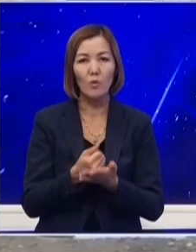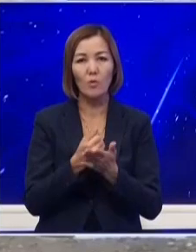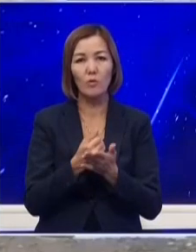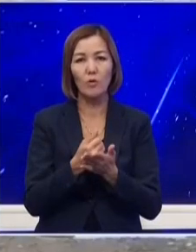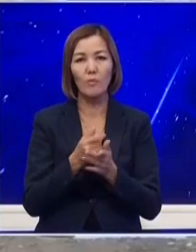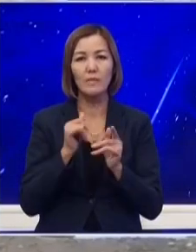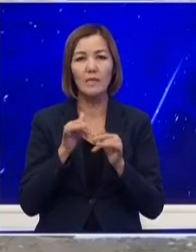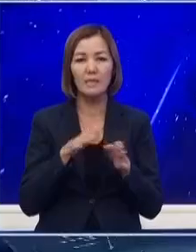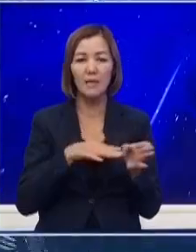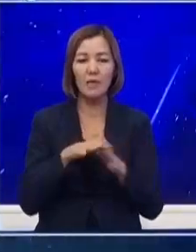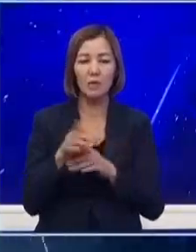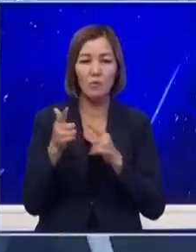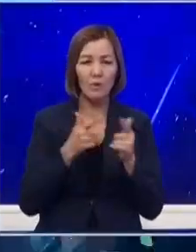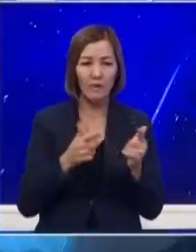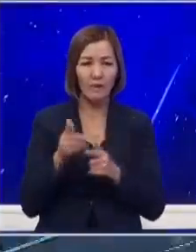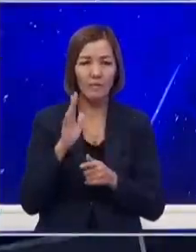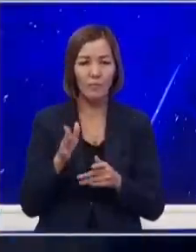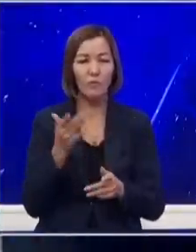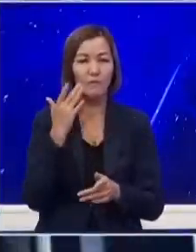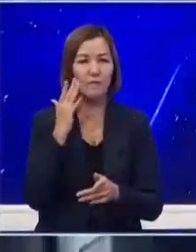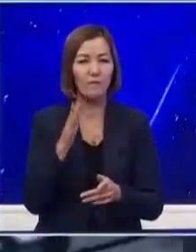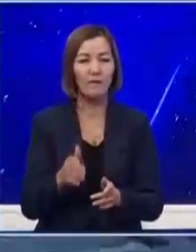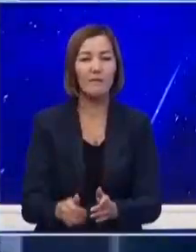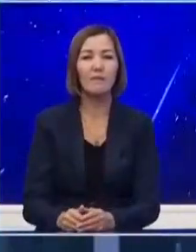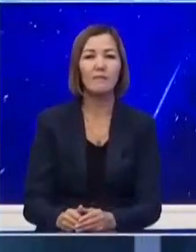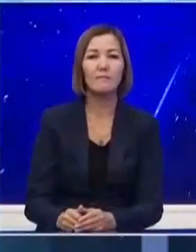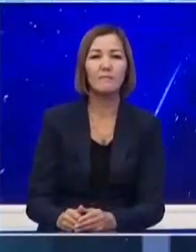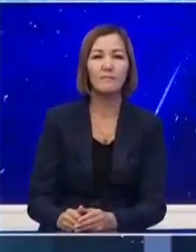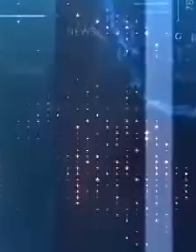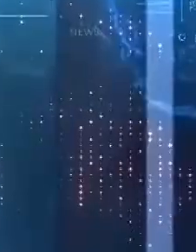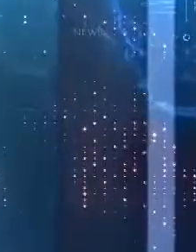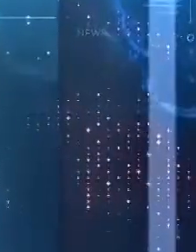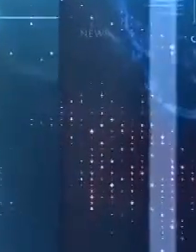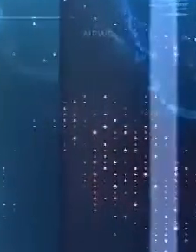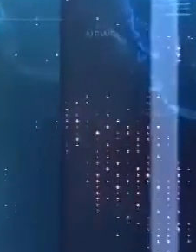іске асыруға дайын. Алмат Хамит, Айдос Қалиев, Жетісу арнасы, Алматы облысынан.